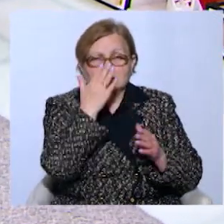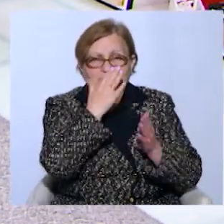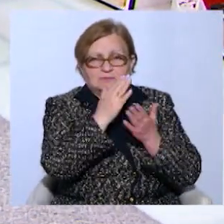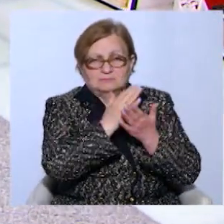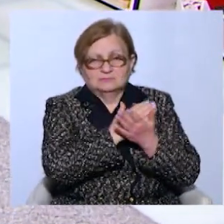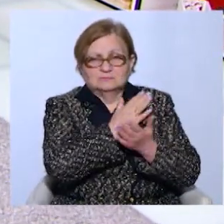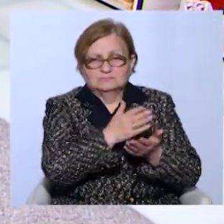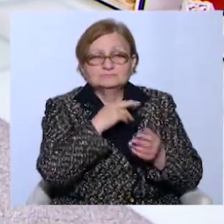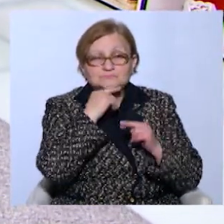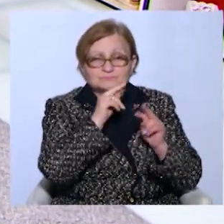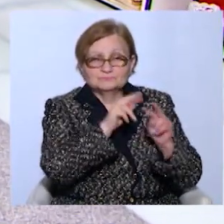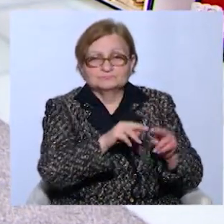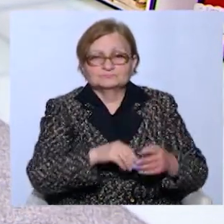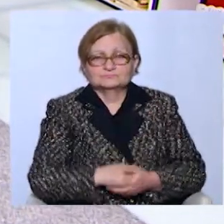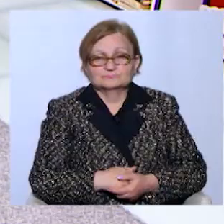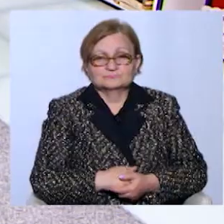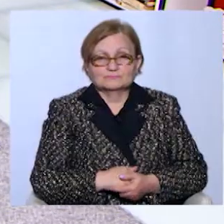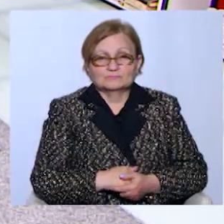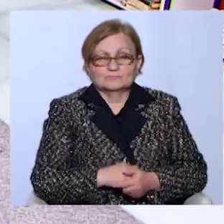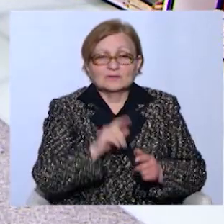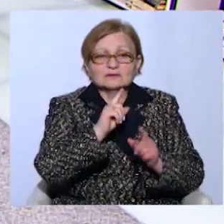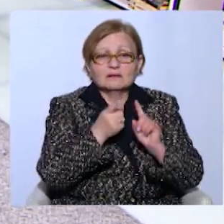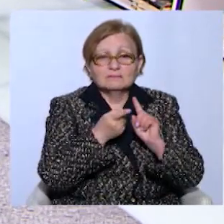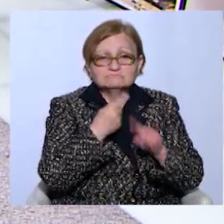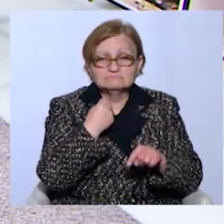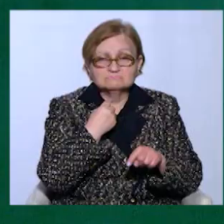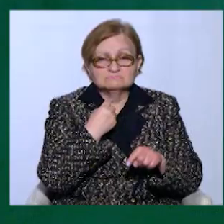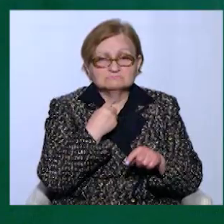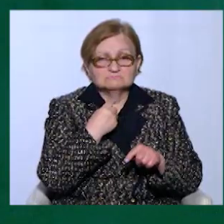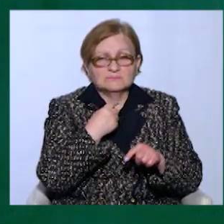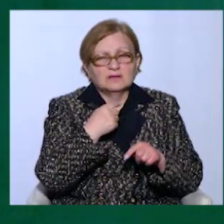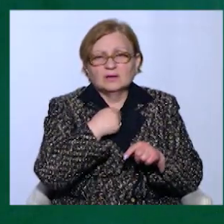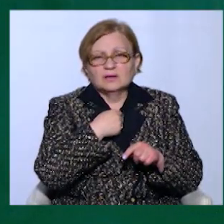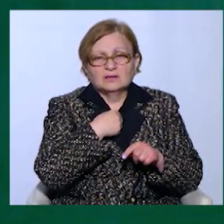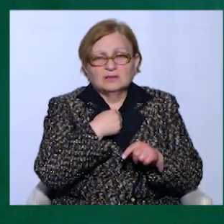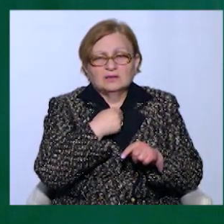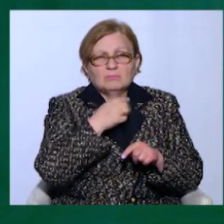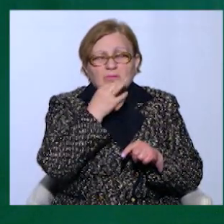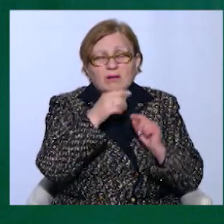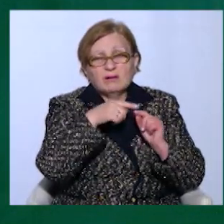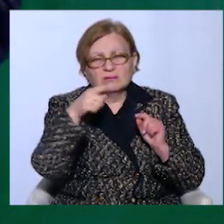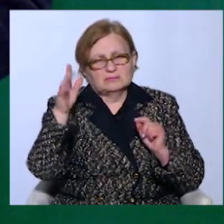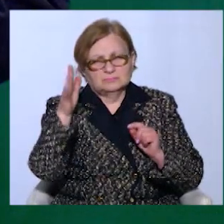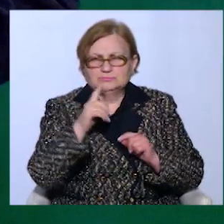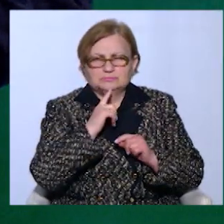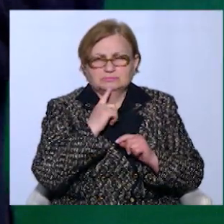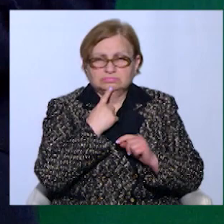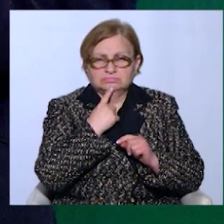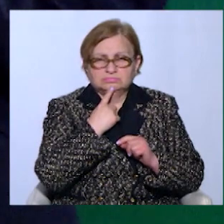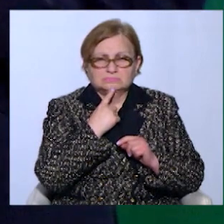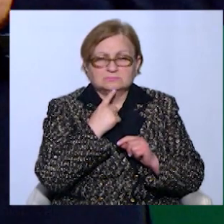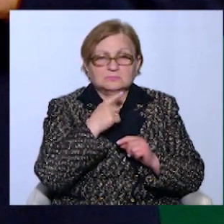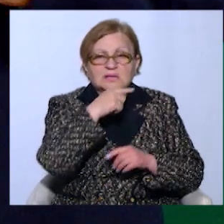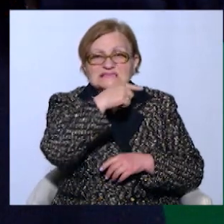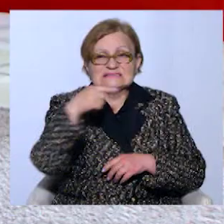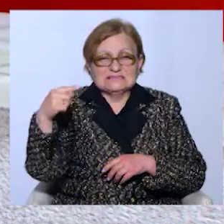იმას მიადევნით იმას თვალყური, გამოტოვებთ რაღაცას, მე არ მომბეზდება ამის სხვა, შემდეგ იქნება გაუგებარი. წილადი